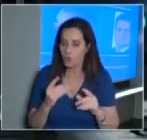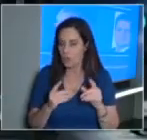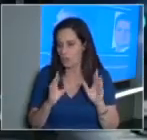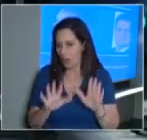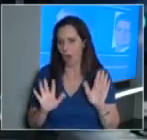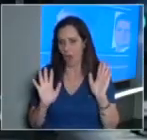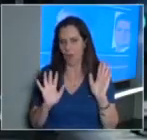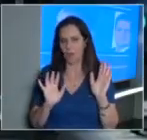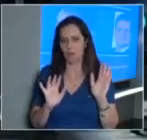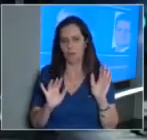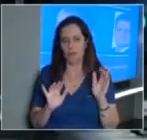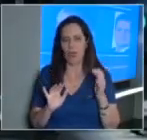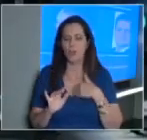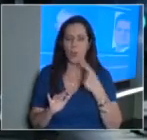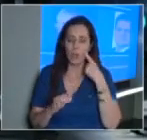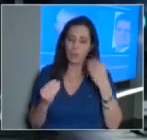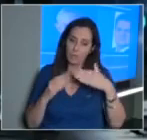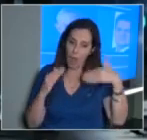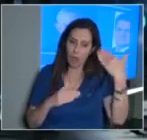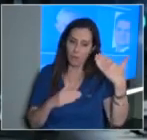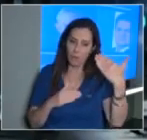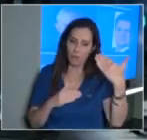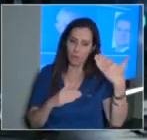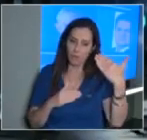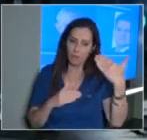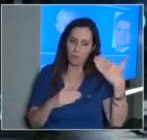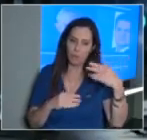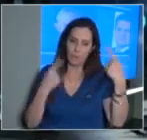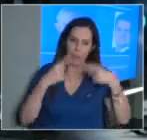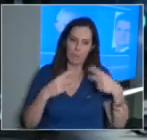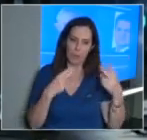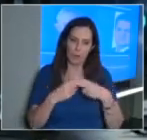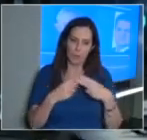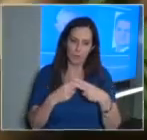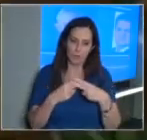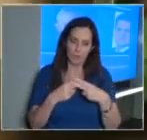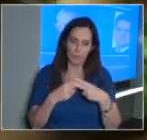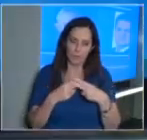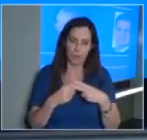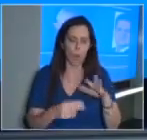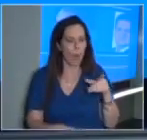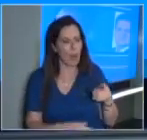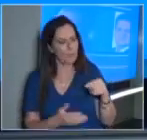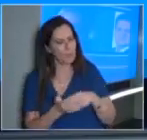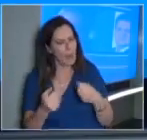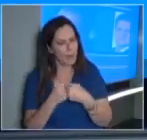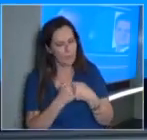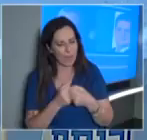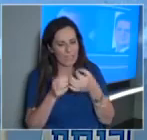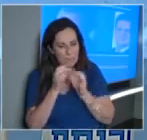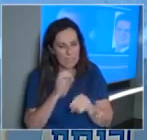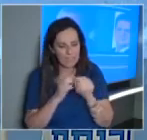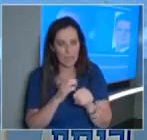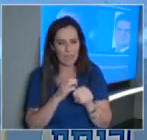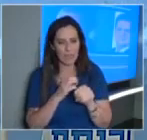ככה, אנחנו נשפוט את הדברים בימים הקרובים. יכול להיות אבל שבשביל המאבק